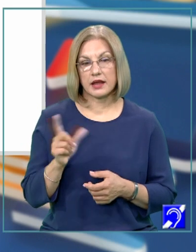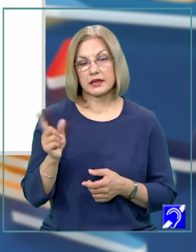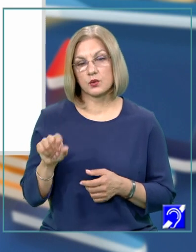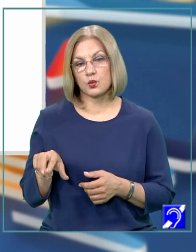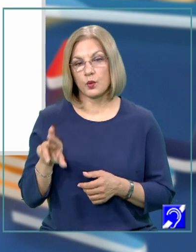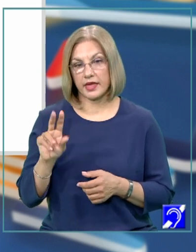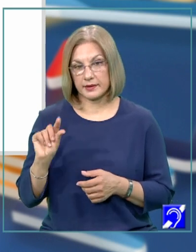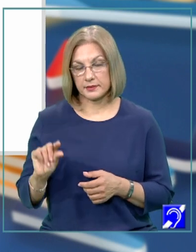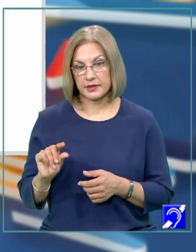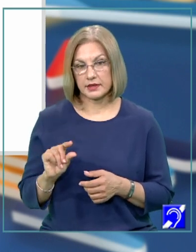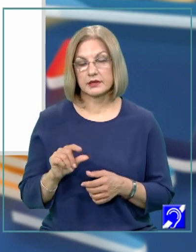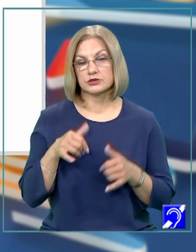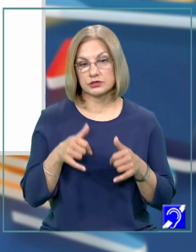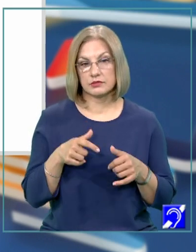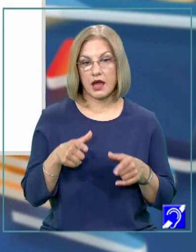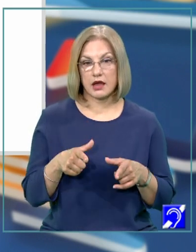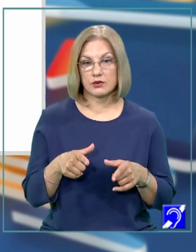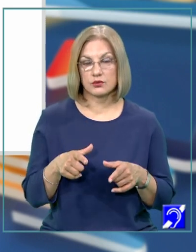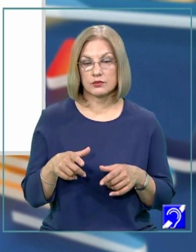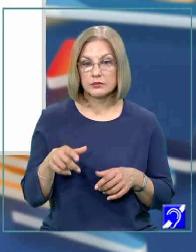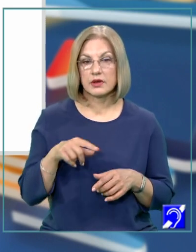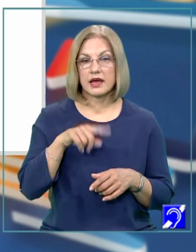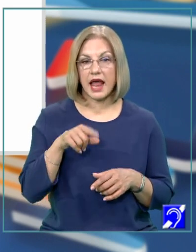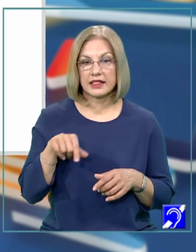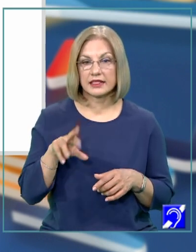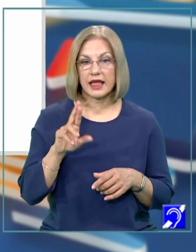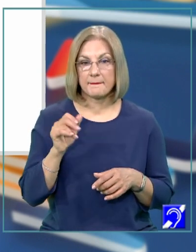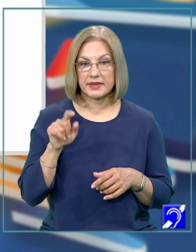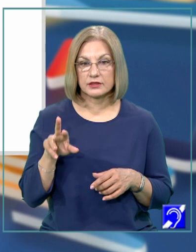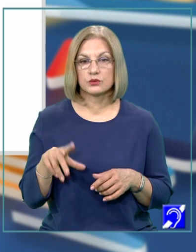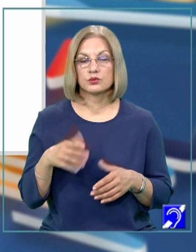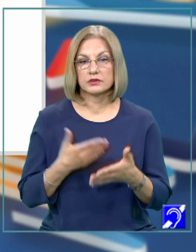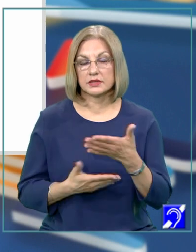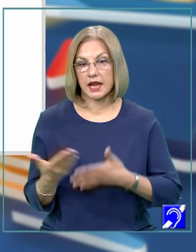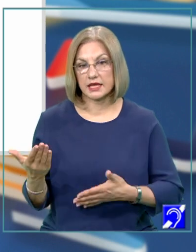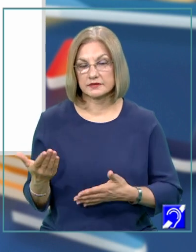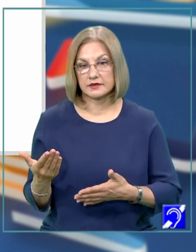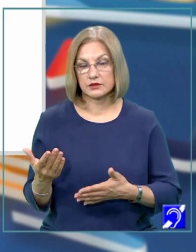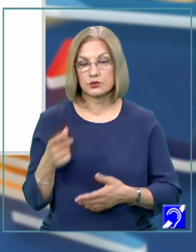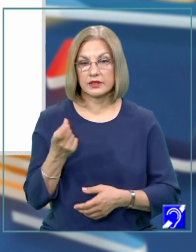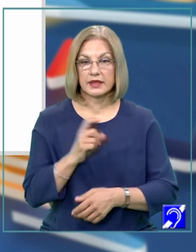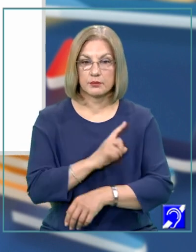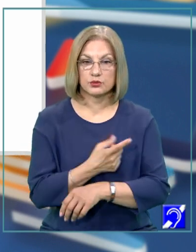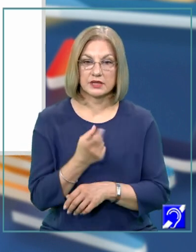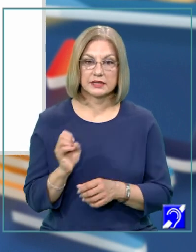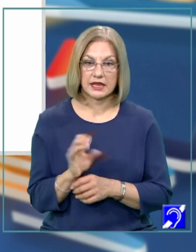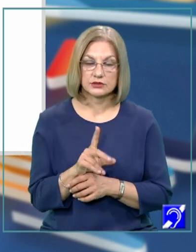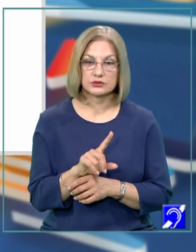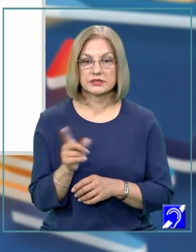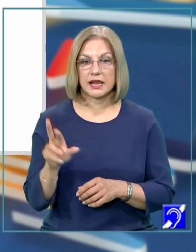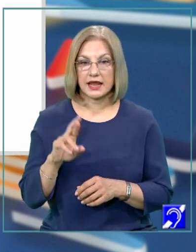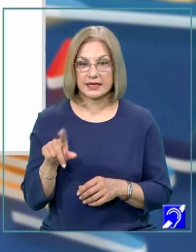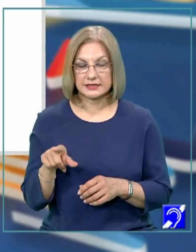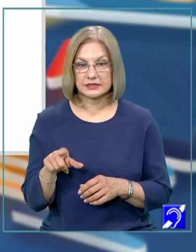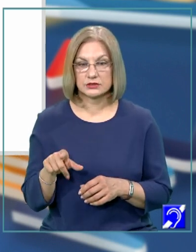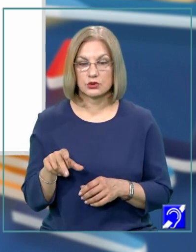că în acest caz randamentul transferului de putere de la sursă la rezistorul de